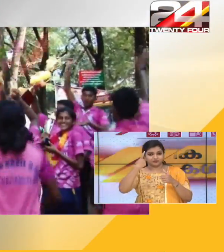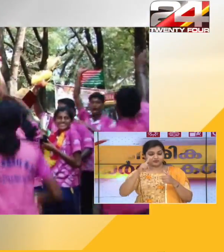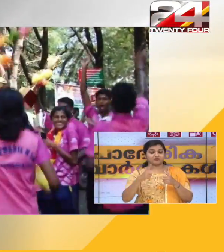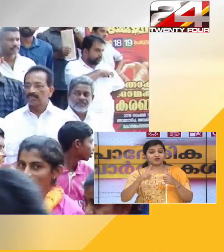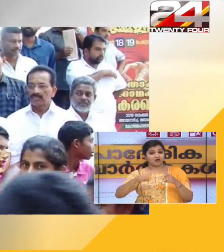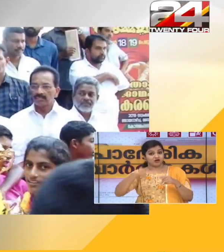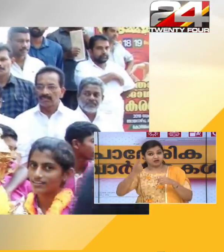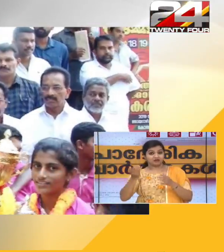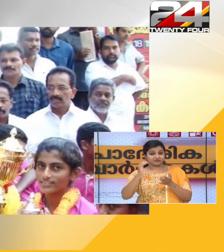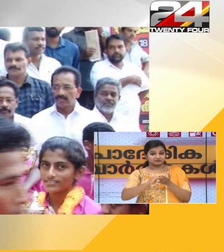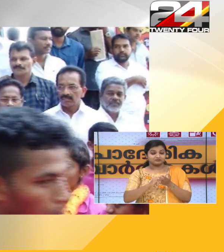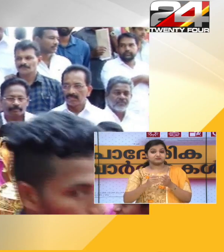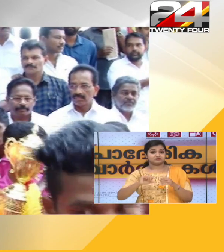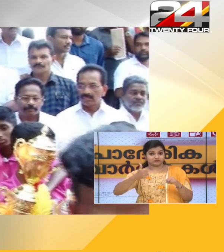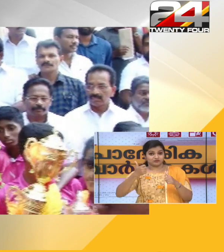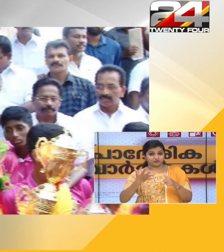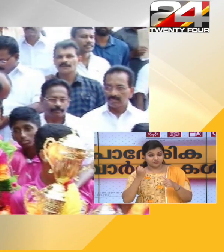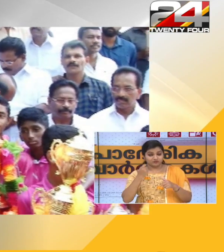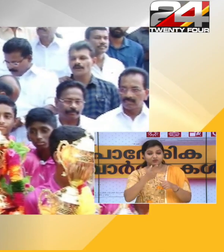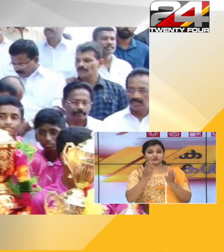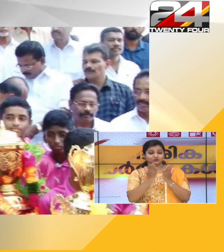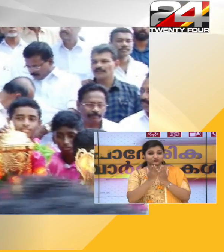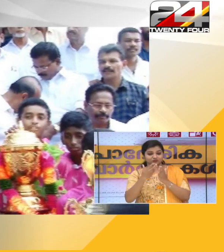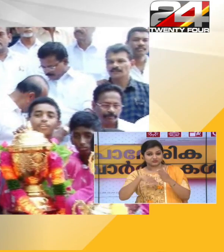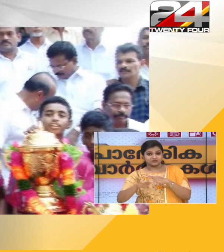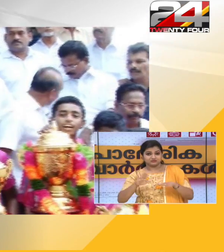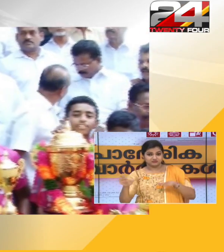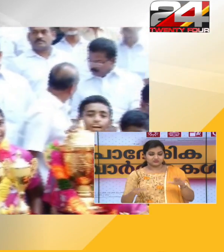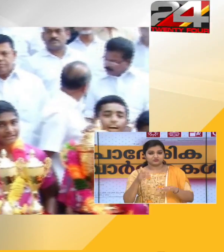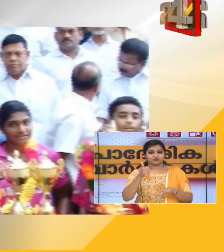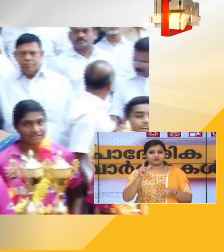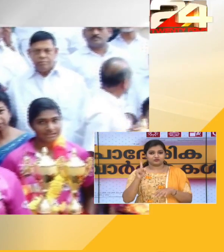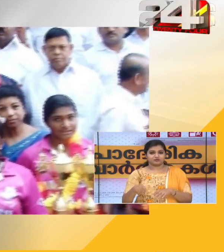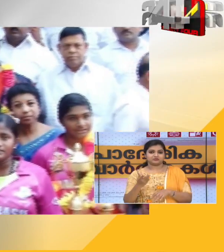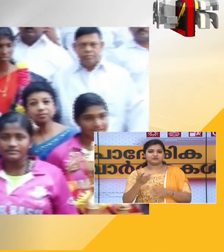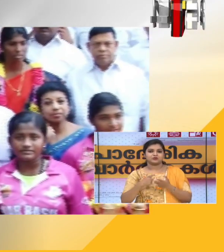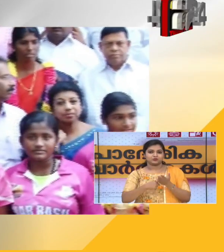സൗകര്യങ്ങൾ വർദ്ധിപ്പിക്കണമെന്നാണ് കായിക അധ്യാപകരുടെയും കായിക താരങ്ങളുടെയും ആവശ്യം.